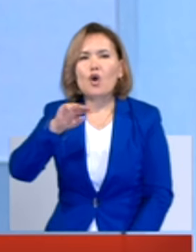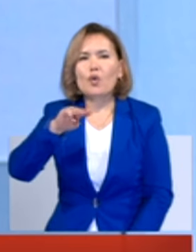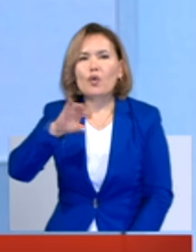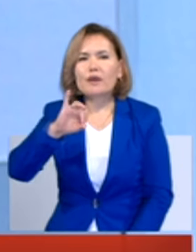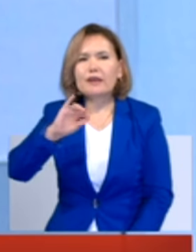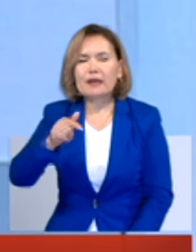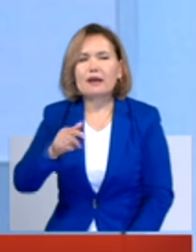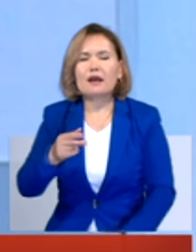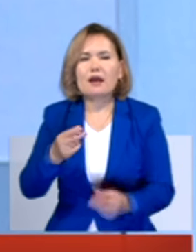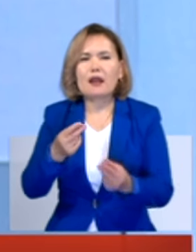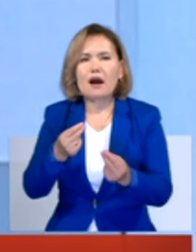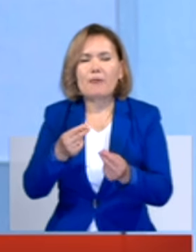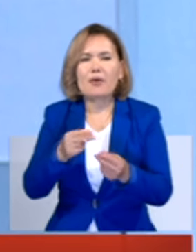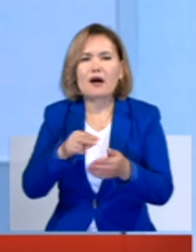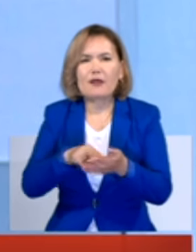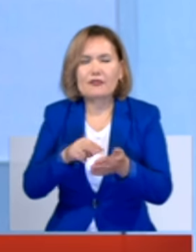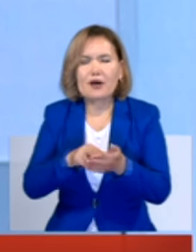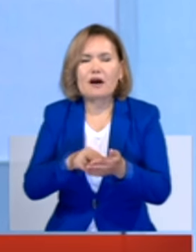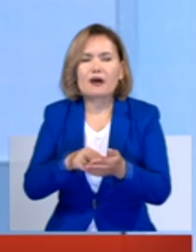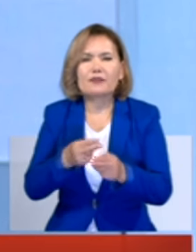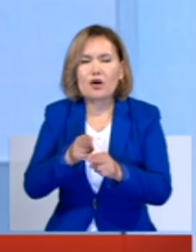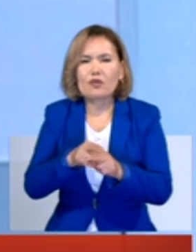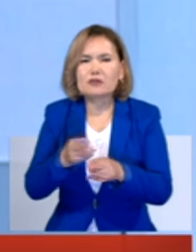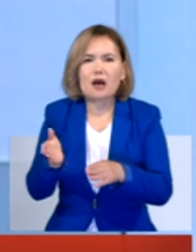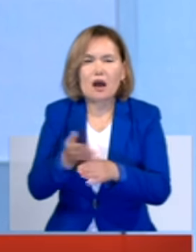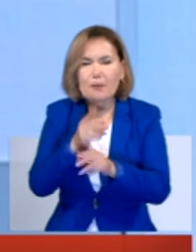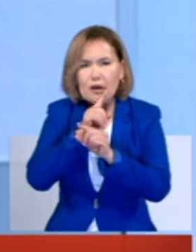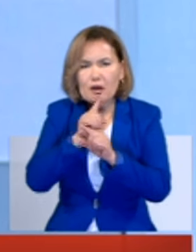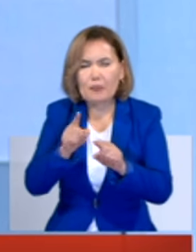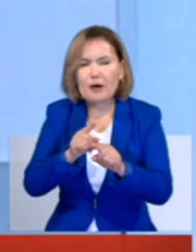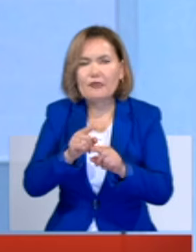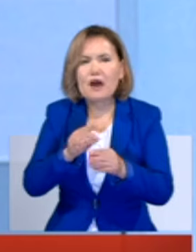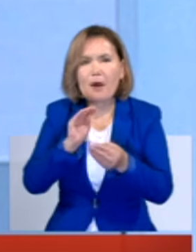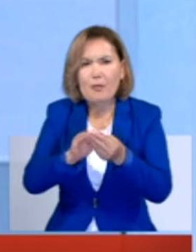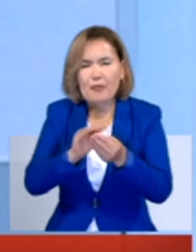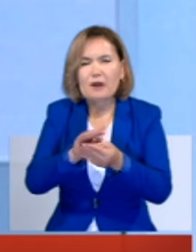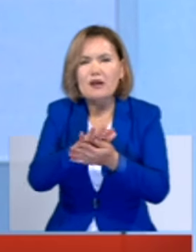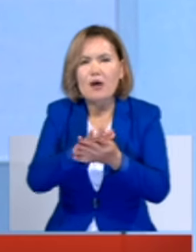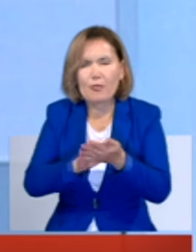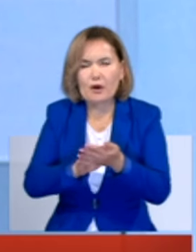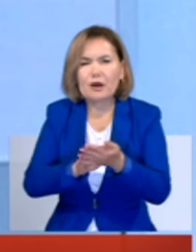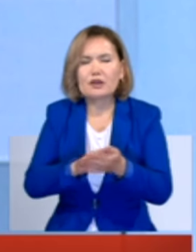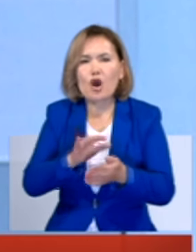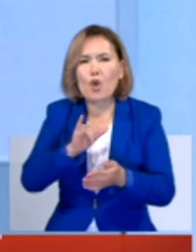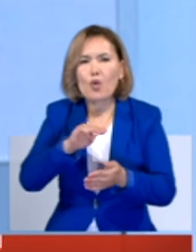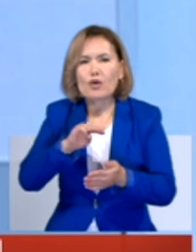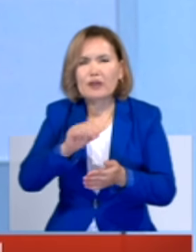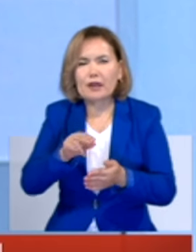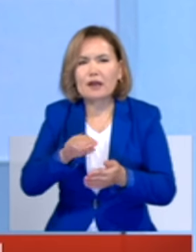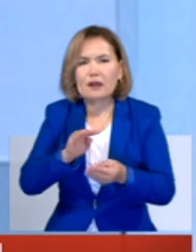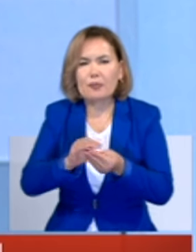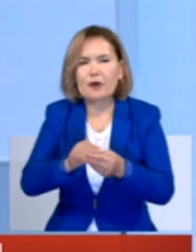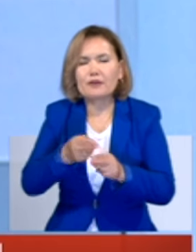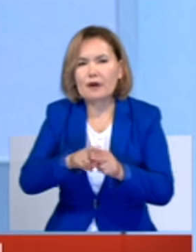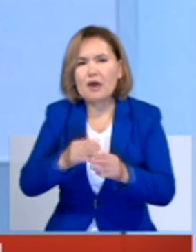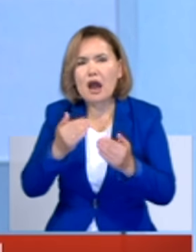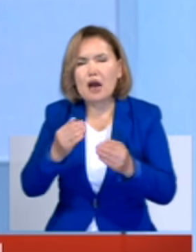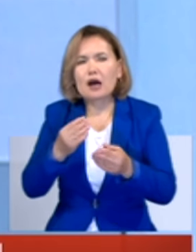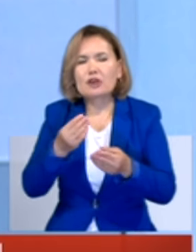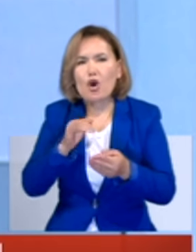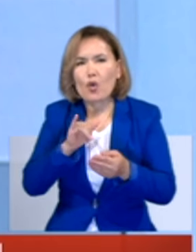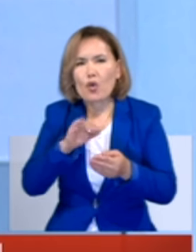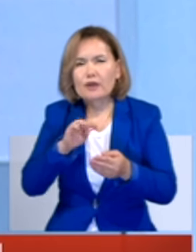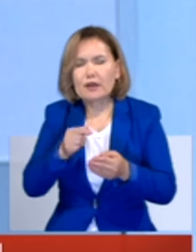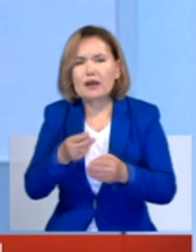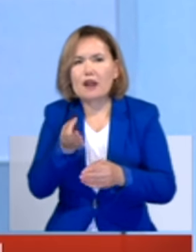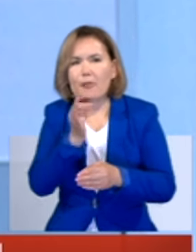Утилизациялық ғалымды өзгерсіз қалдырудың негізгі себебі отандық өндірісті дамыту, сонымен бірге қоршаған ортаны қорғау. Қазір утилизациялық ғалымнан түскен